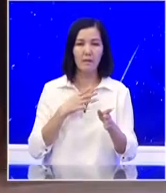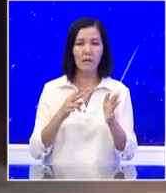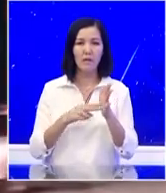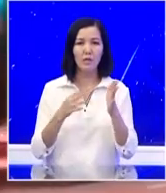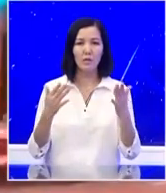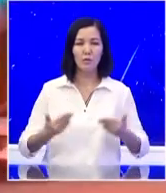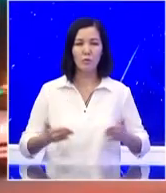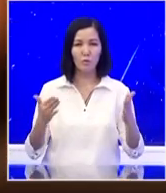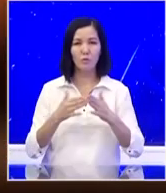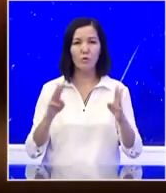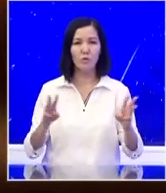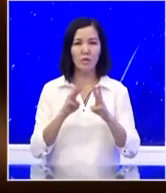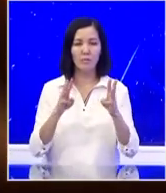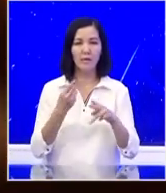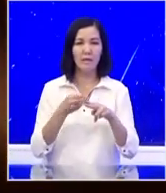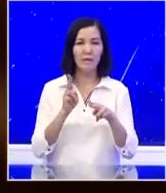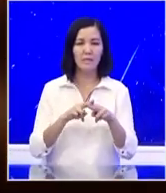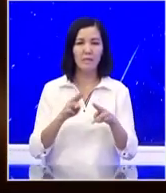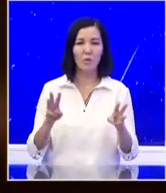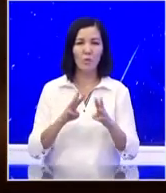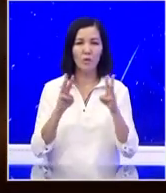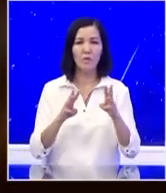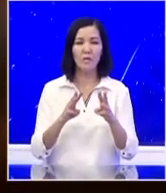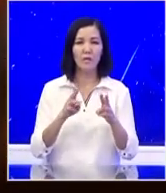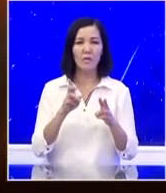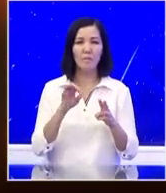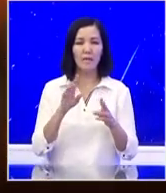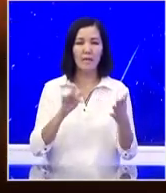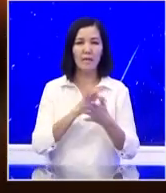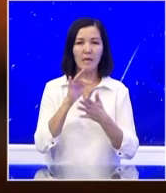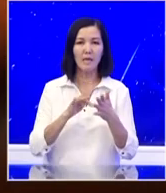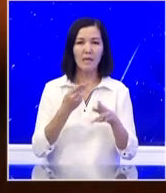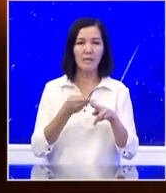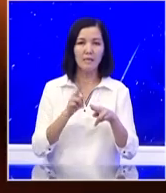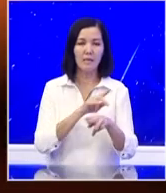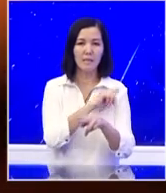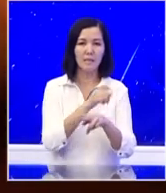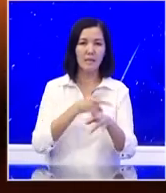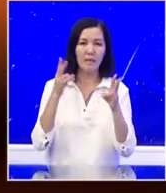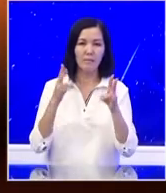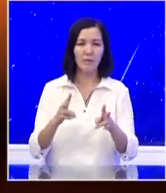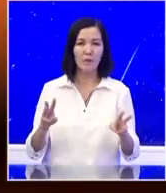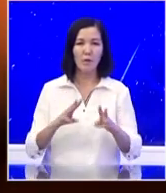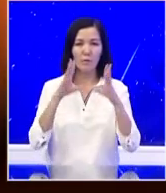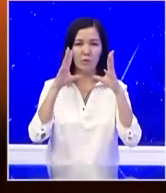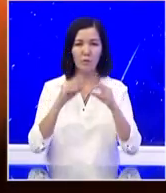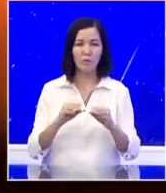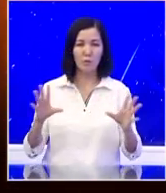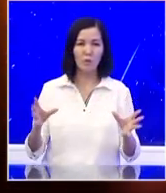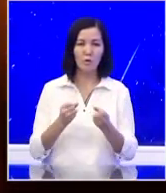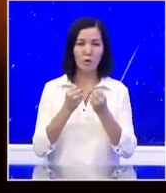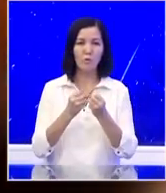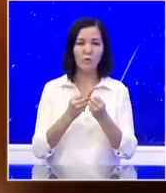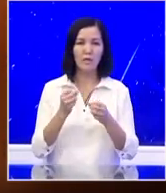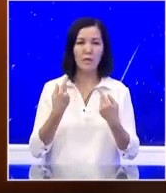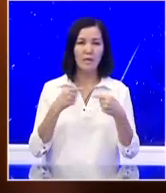үй жанып кеткен. Әсіресе тілсіз жаудан Бел-Эйр қаласы қатты зардап шегіп отыр. Өртті сөндіруге құтқарушылар,